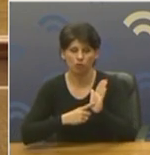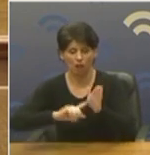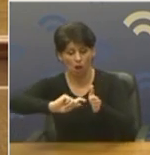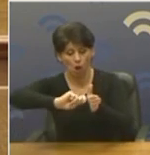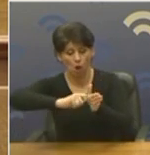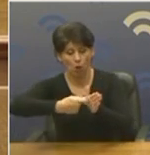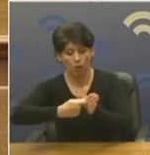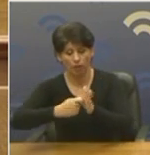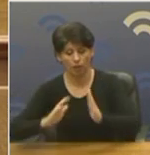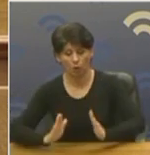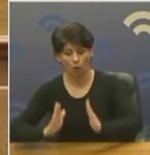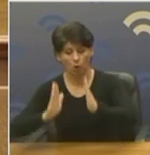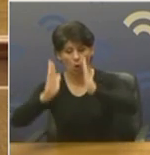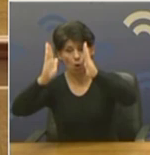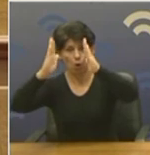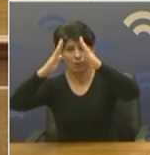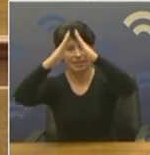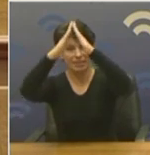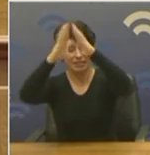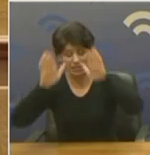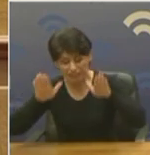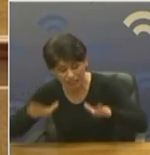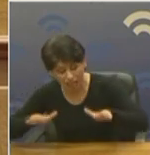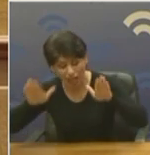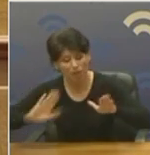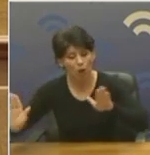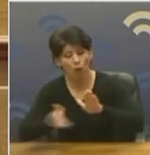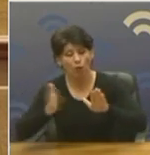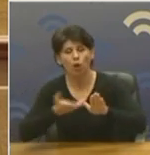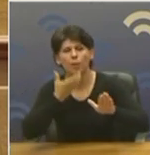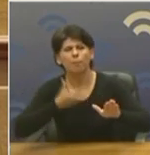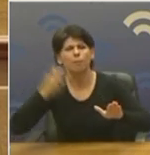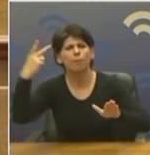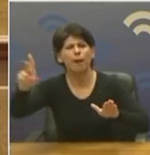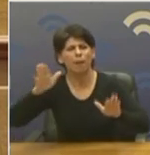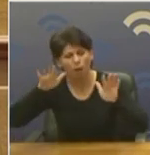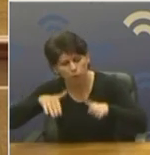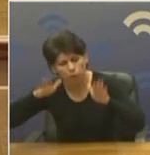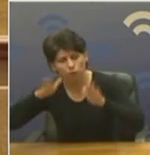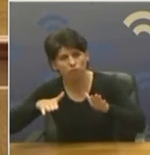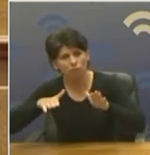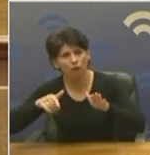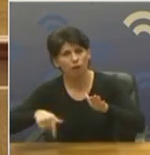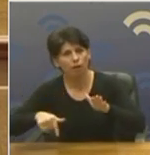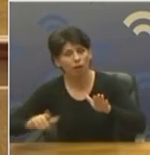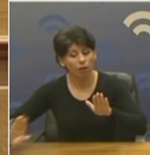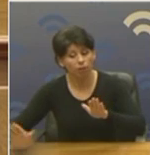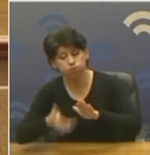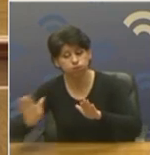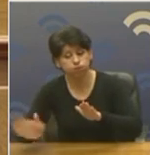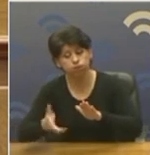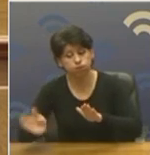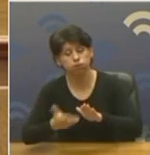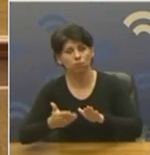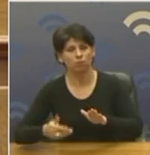Λουκέτο σε τζαμιά και διώχνει μάμιδες, κύριε Πρωθυπουργέ. Ο Κούρτς. Έτσι. Ναι, ο Κούρτς, ναι, ο Κούρτς,